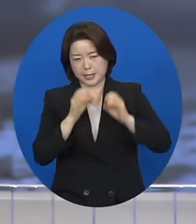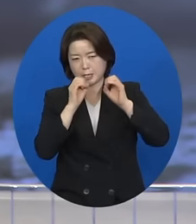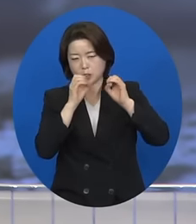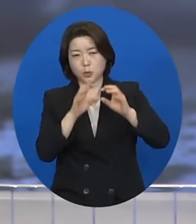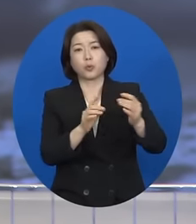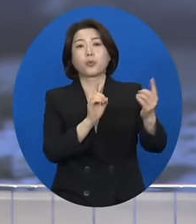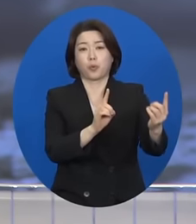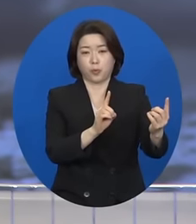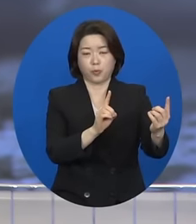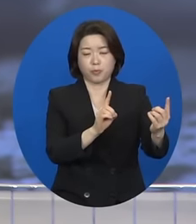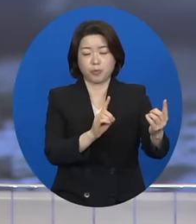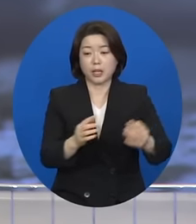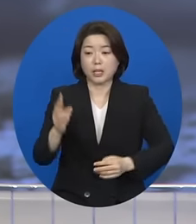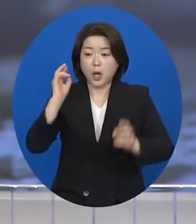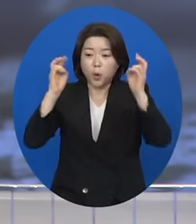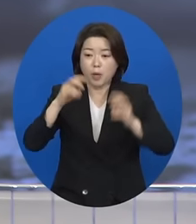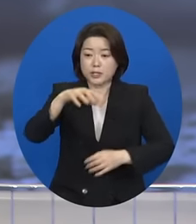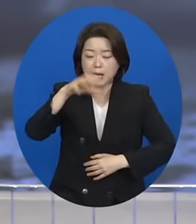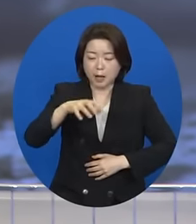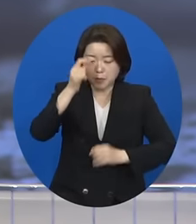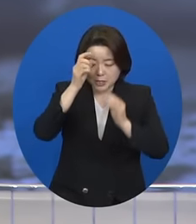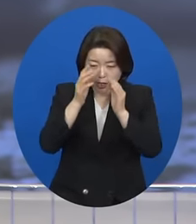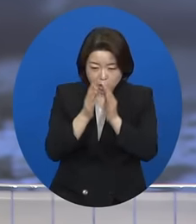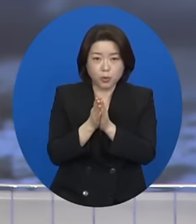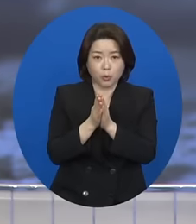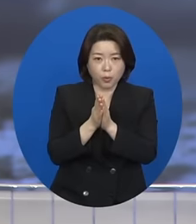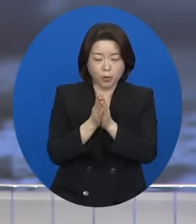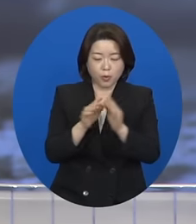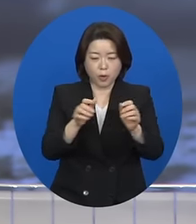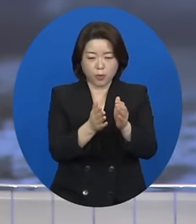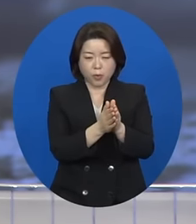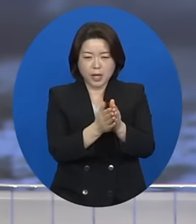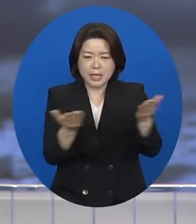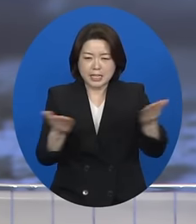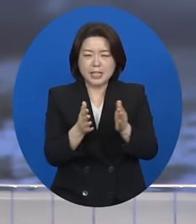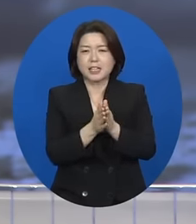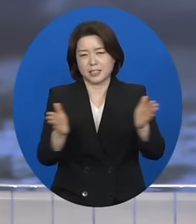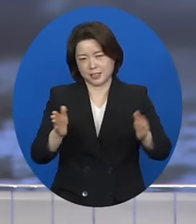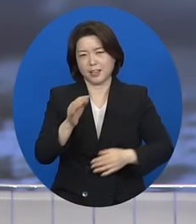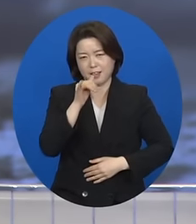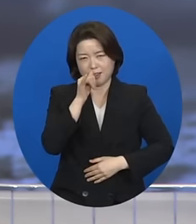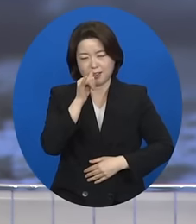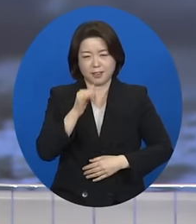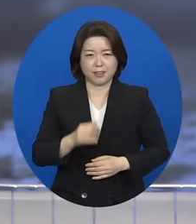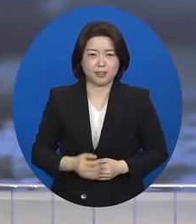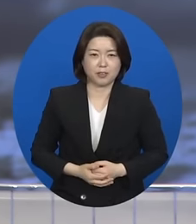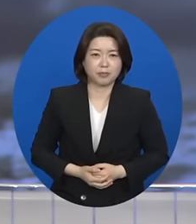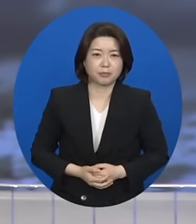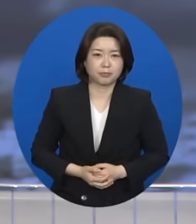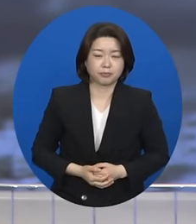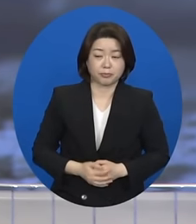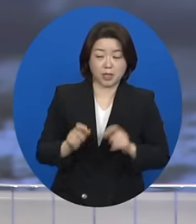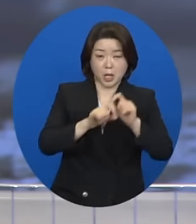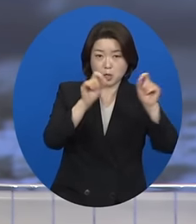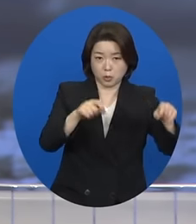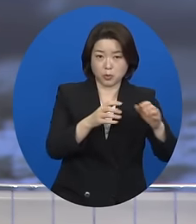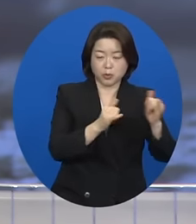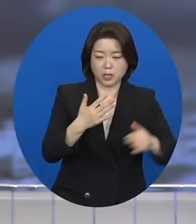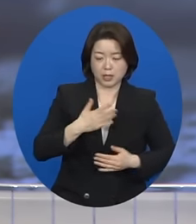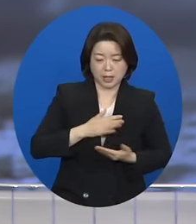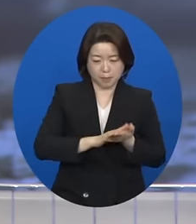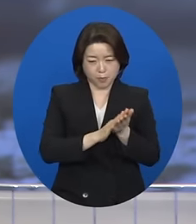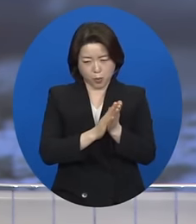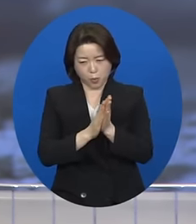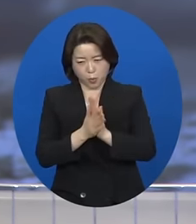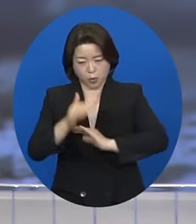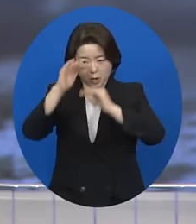건물 앞에서 기도하고 사무실로 들어가는 것으로 일를 시작하게 되었습니다 동들은 제 변화의 과정을